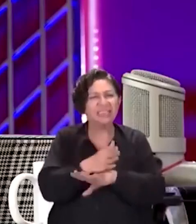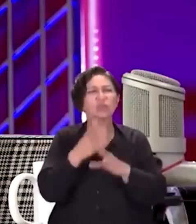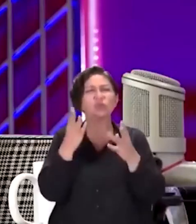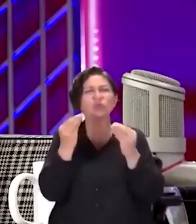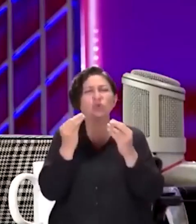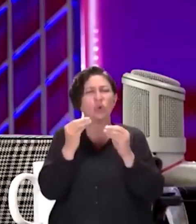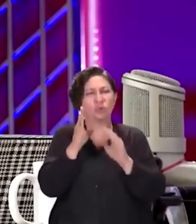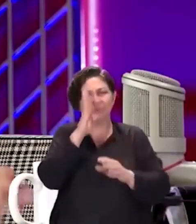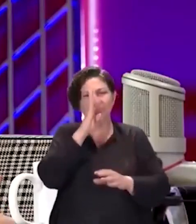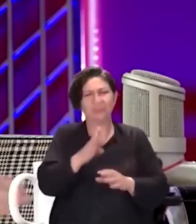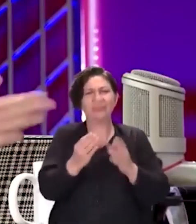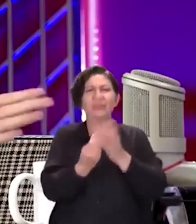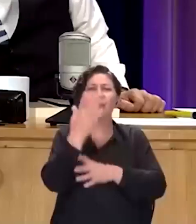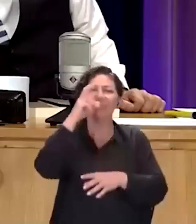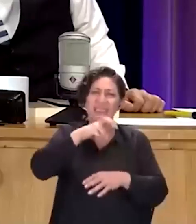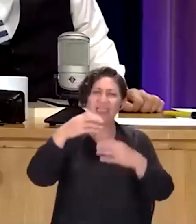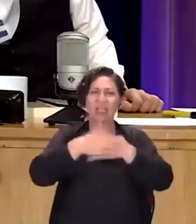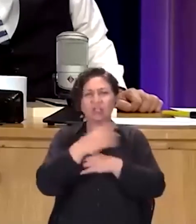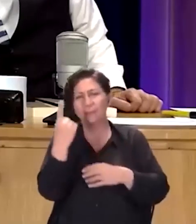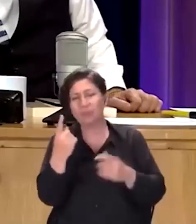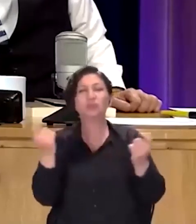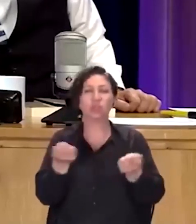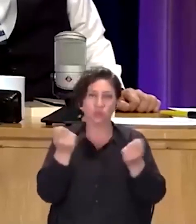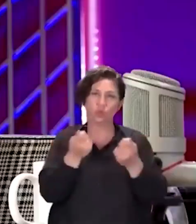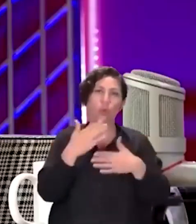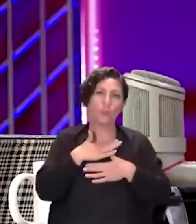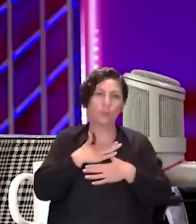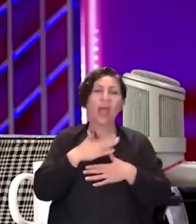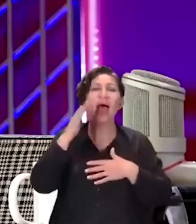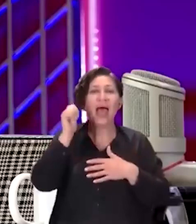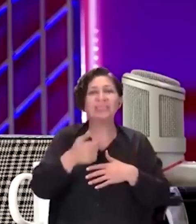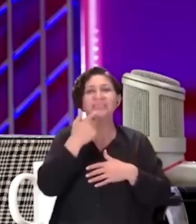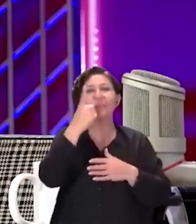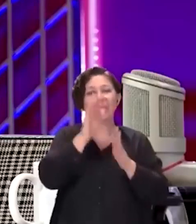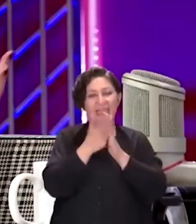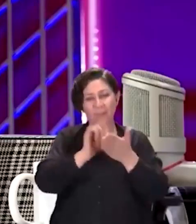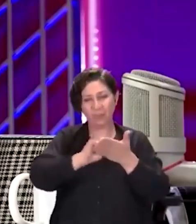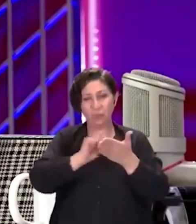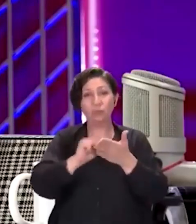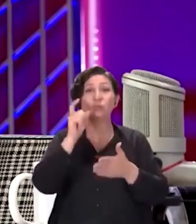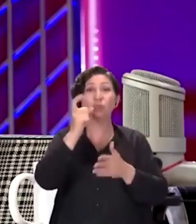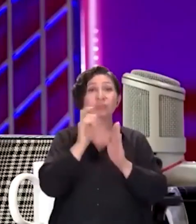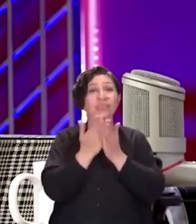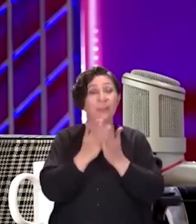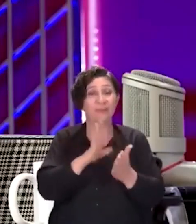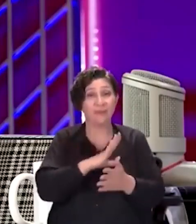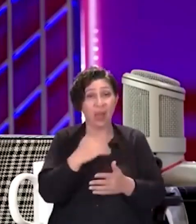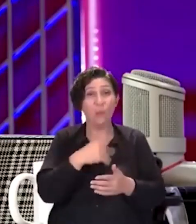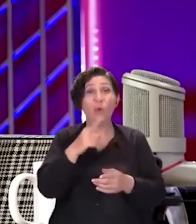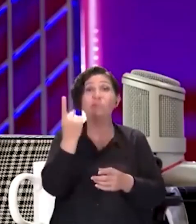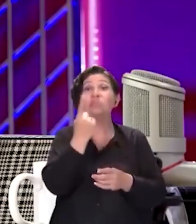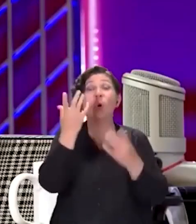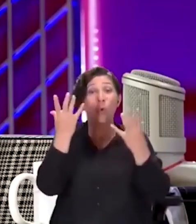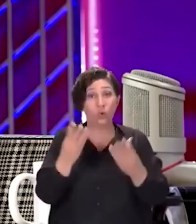çok idealistçe sabah 8, gece 1 çalışıyorum. Ve her sene bir kitap yazıyorum. 9 tane kitabım var. Böyle bir